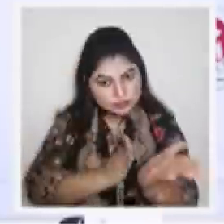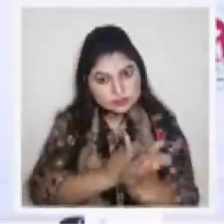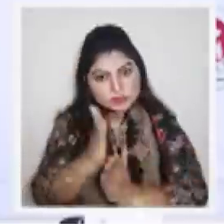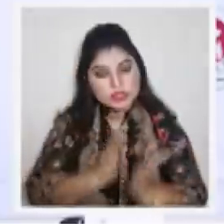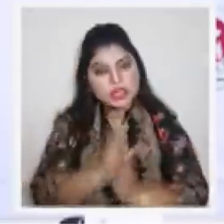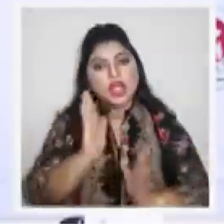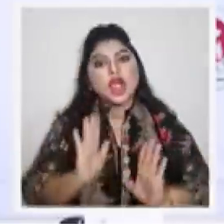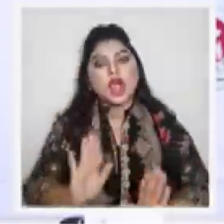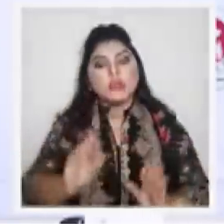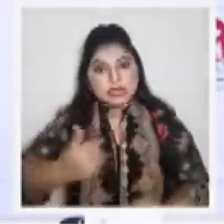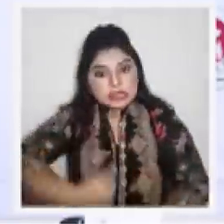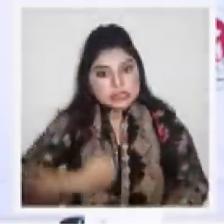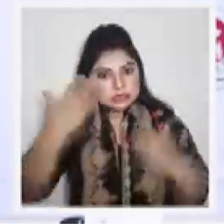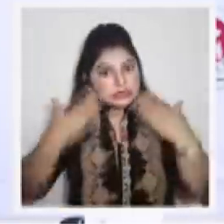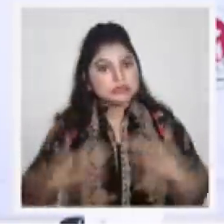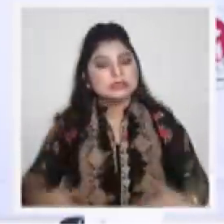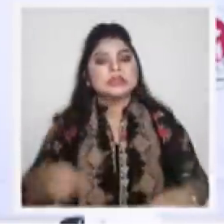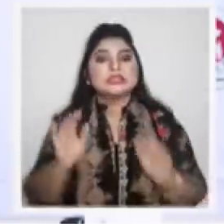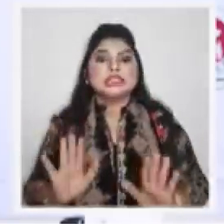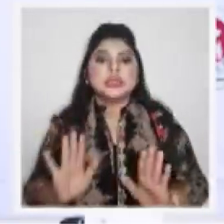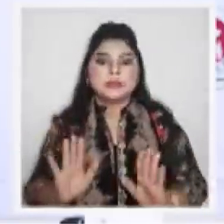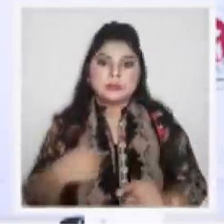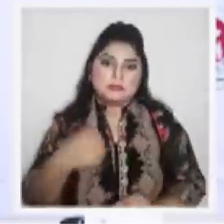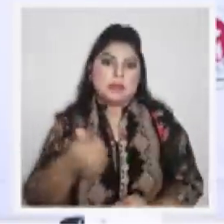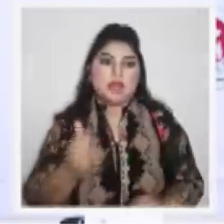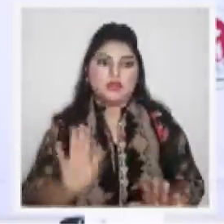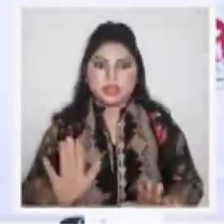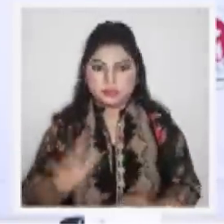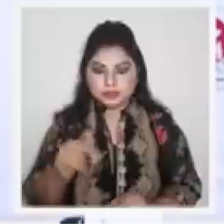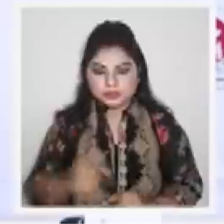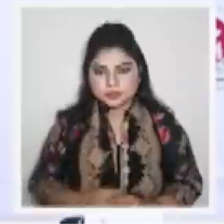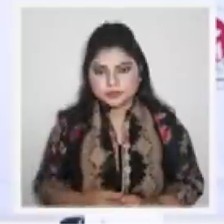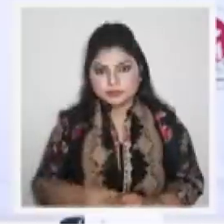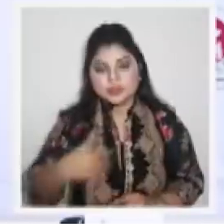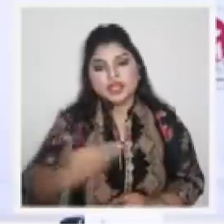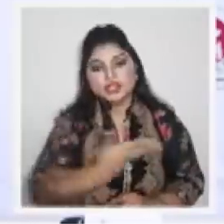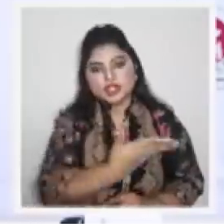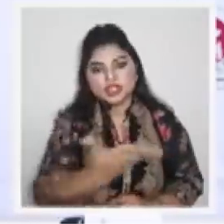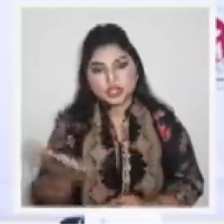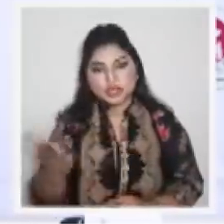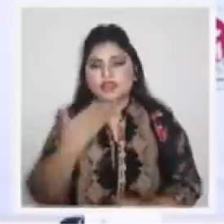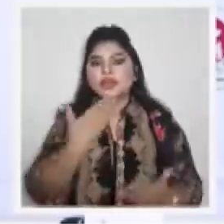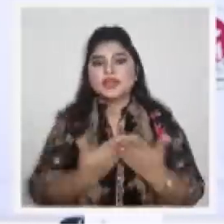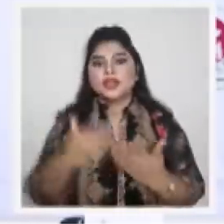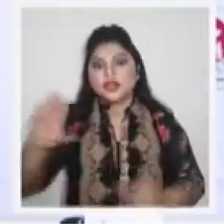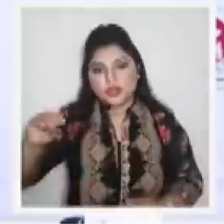পরিবারের সকলকে সুরক্ষিত থাকবেন, সকল স্বাস্থ্যবিধি মেনে চলে এবং আপনার শারীরিক যে অবস্থা সেই অবস্থাটাকে মেনে নিয়ে